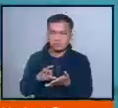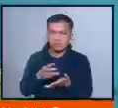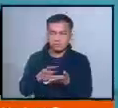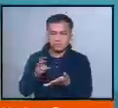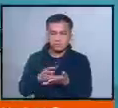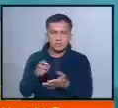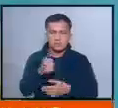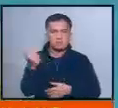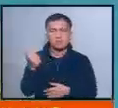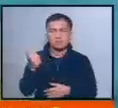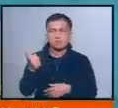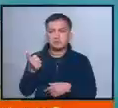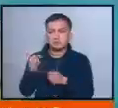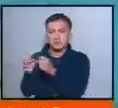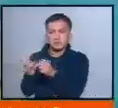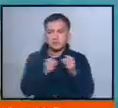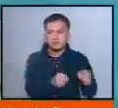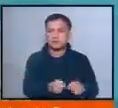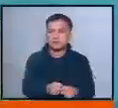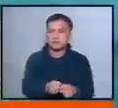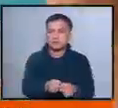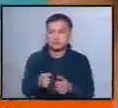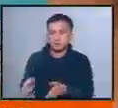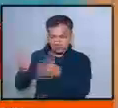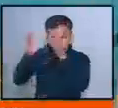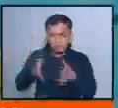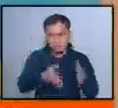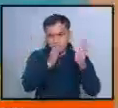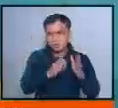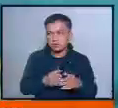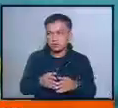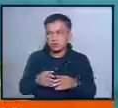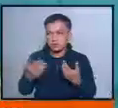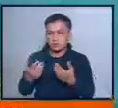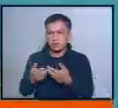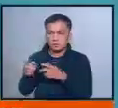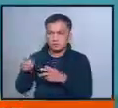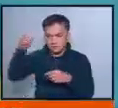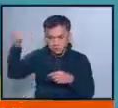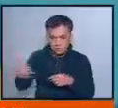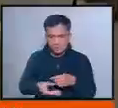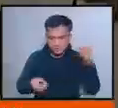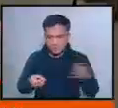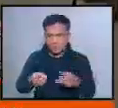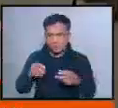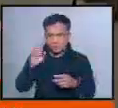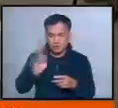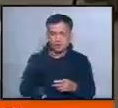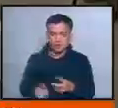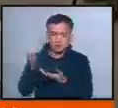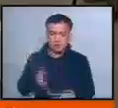ibang ibang kali-kali, mga building, magkabilaan, binababa nila tuwing gabi. Sana